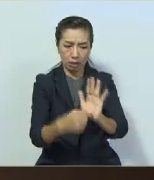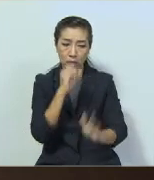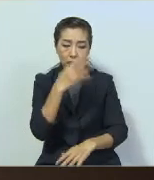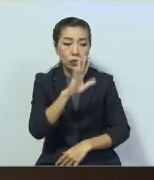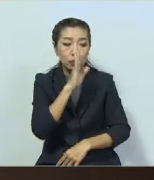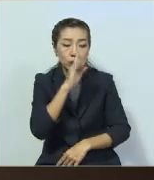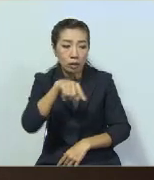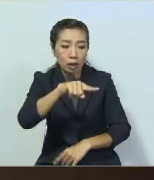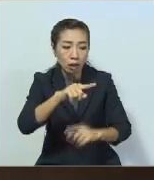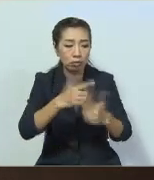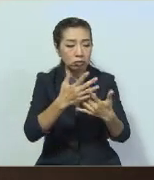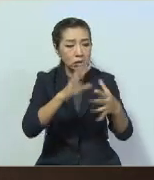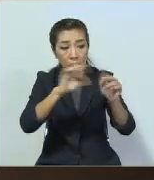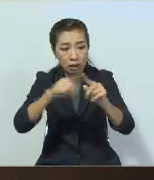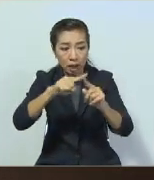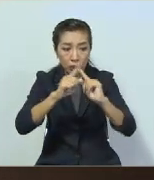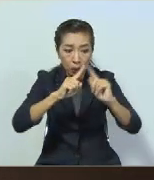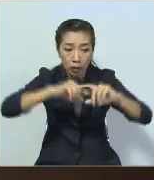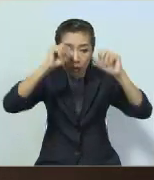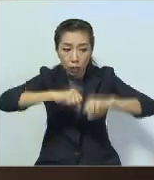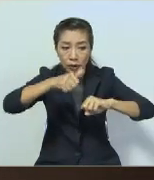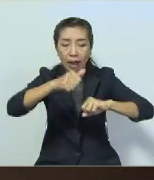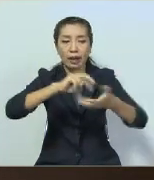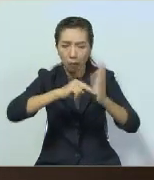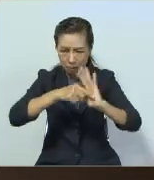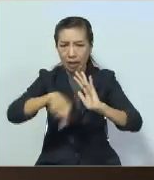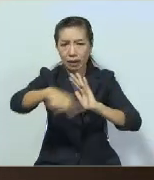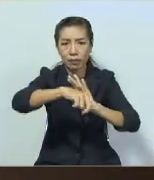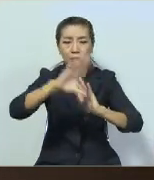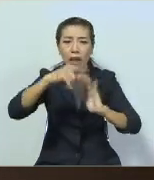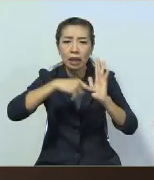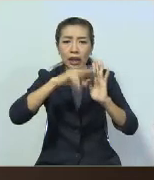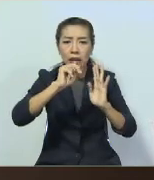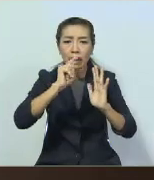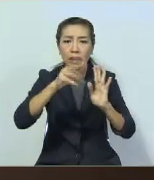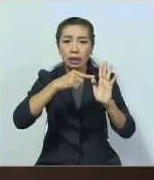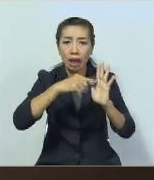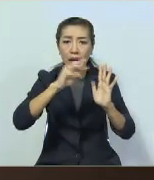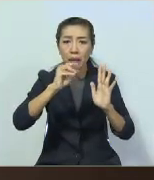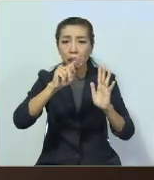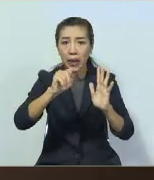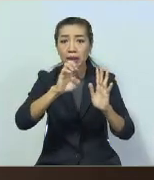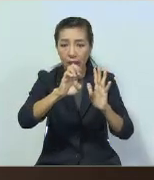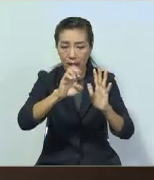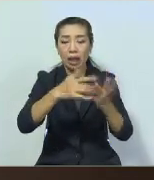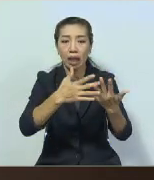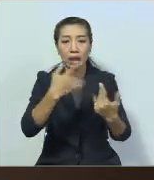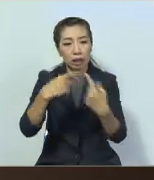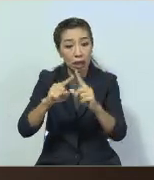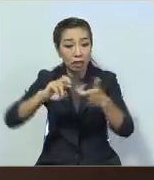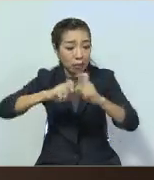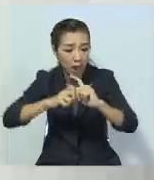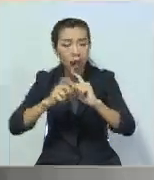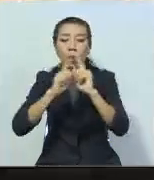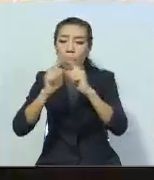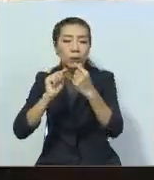รที่เราสามารถตกลงกันได้เห็นชอบลงกันได้มันก็เป็นฉันทามติอันไหนที่มีปัญหาอยู่อันนี้เราก็จะเจรจาพูดคุยกันต่อไปนะมีคณะทำงานทุกระดับอยู่แ